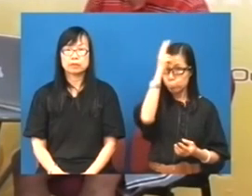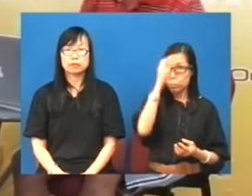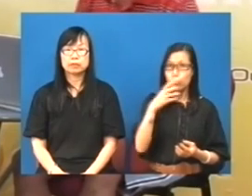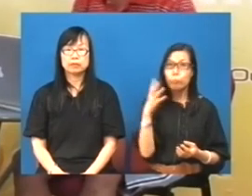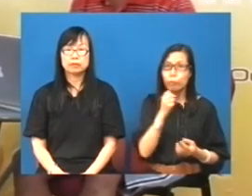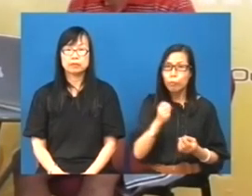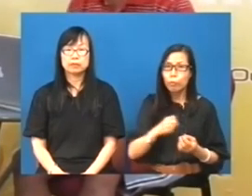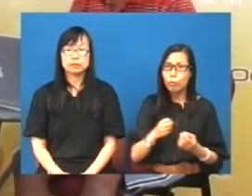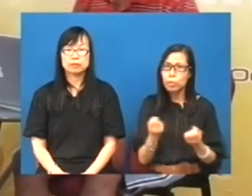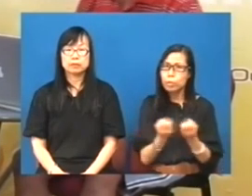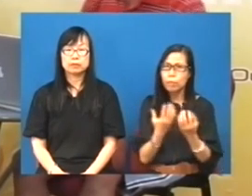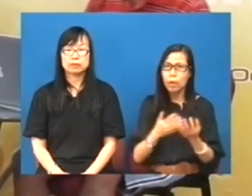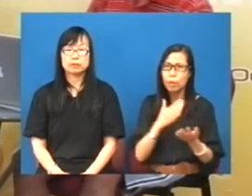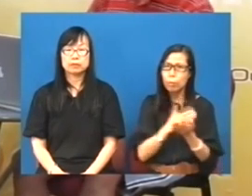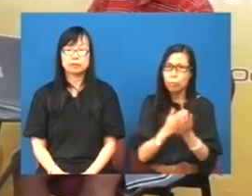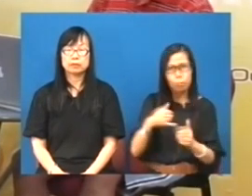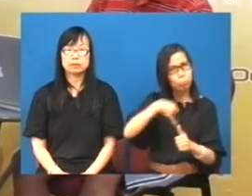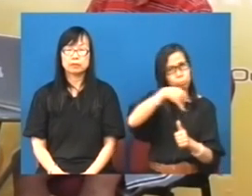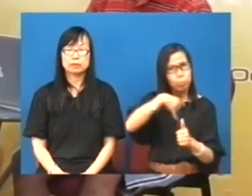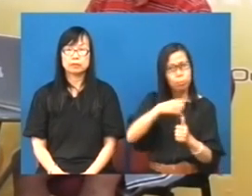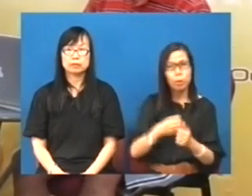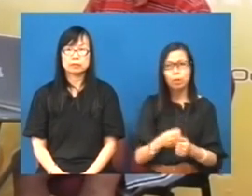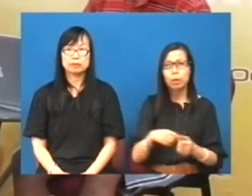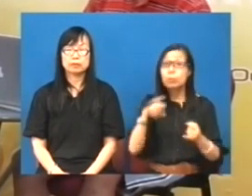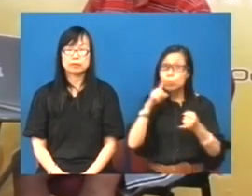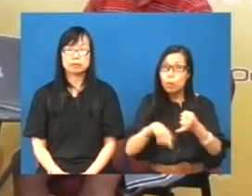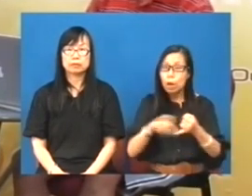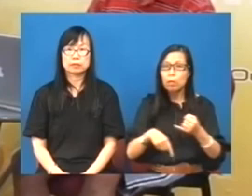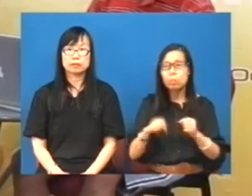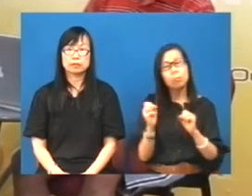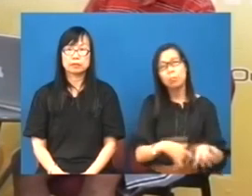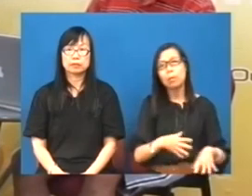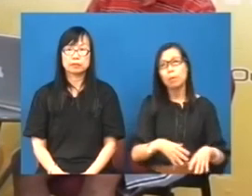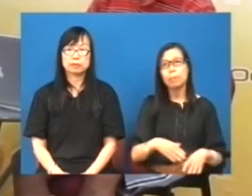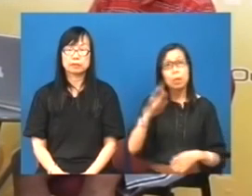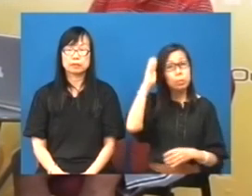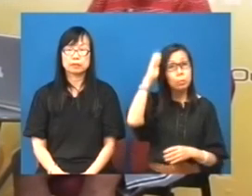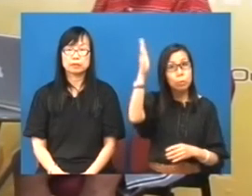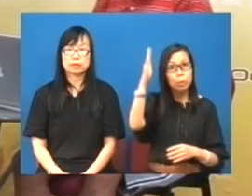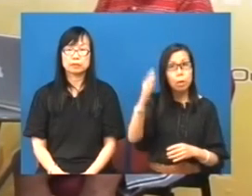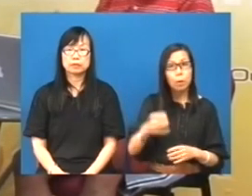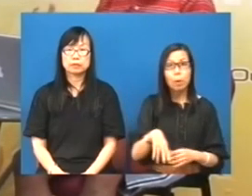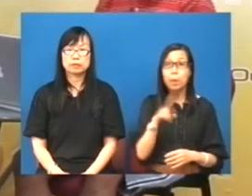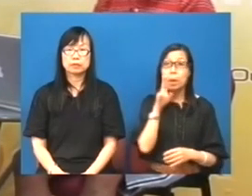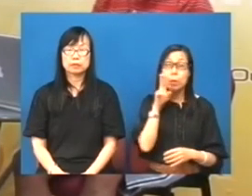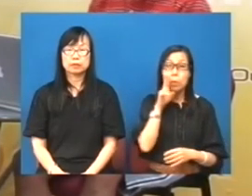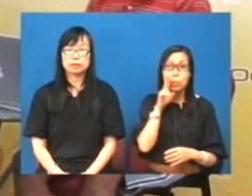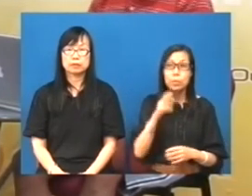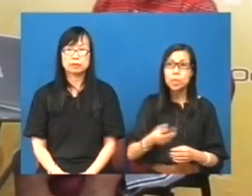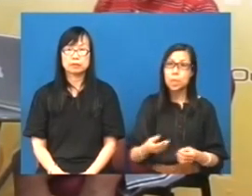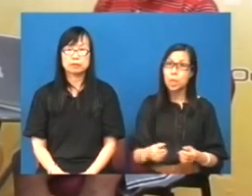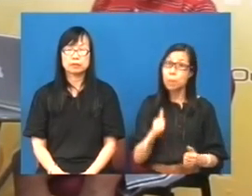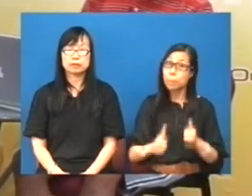可能是不你了之但是將來我們都不擔保如果有相似一些這樣的比賽